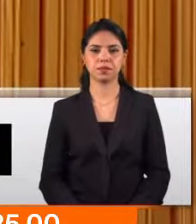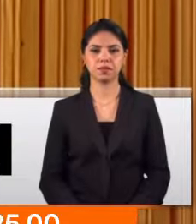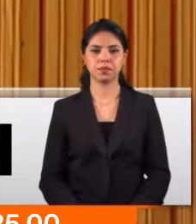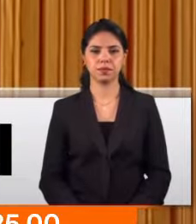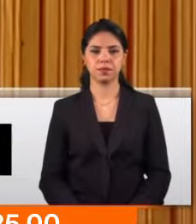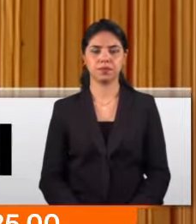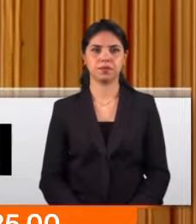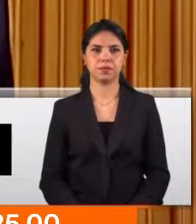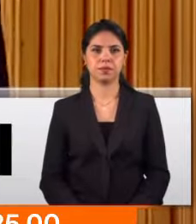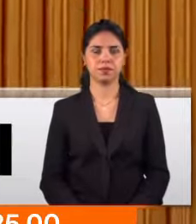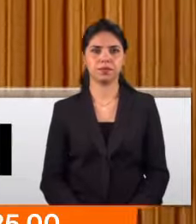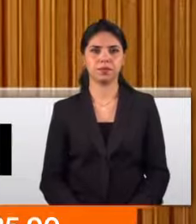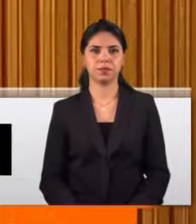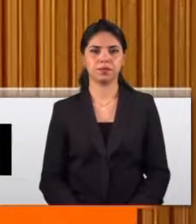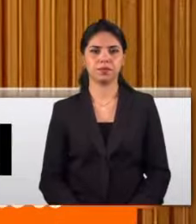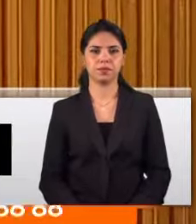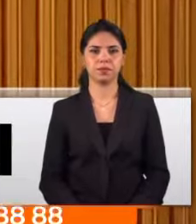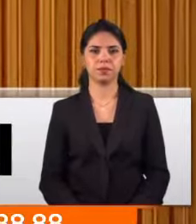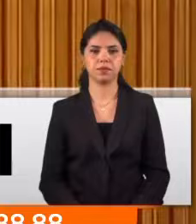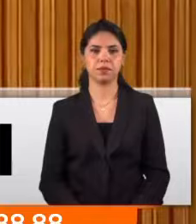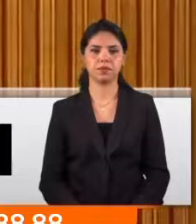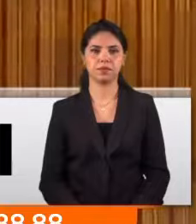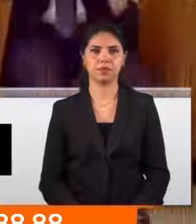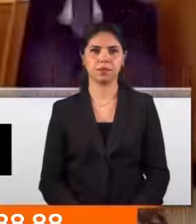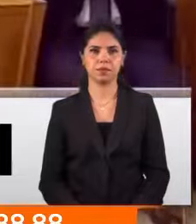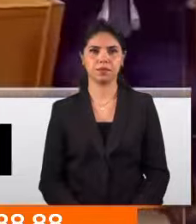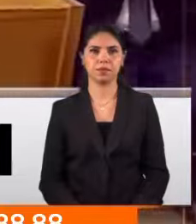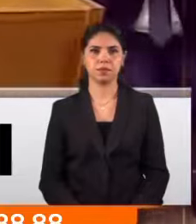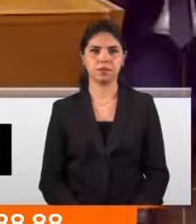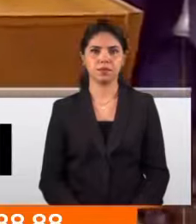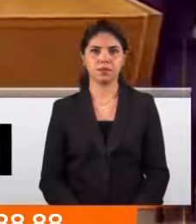Kemal Atatürk'ün partisini iktidar yapmak üzere aldık.